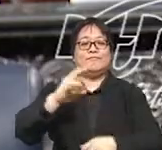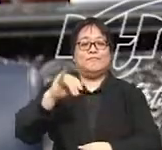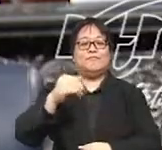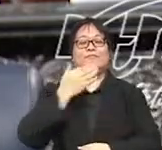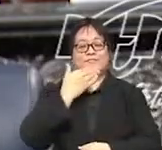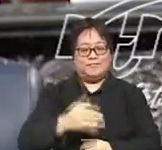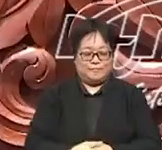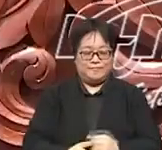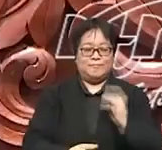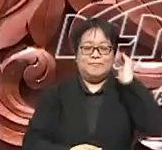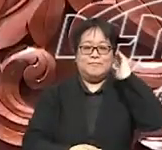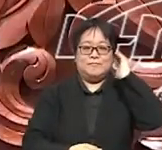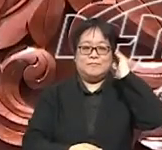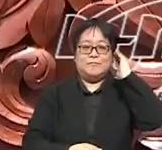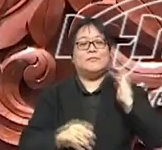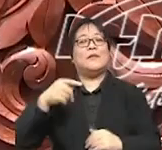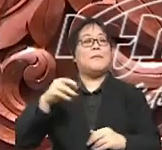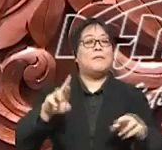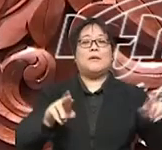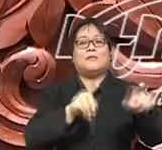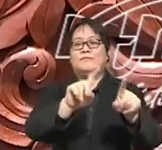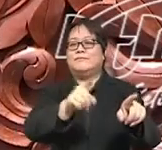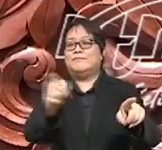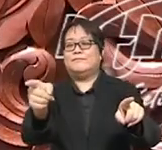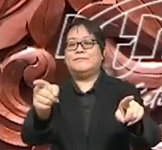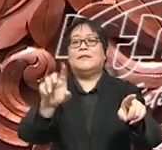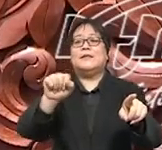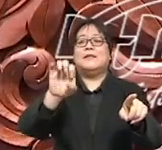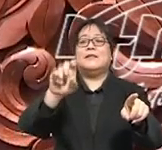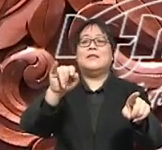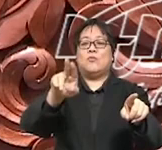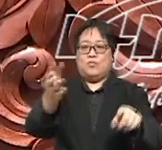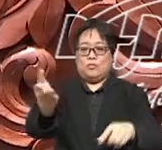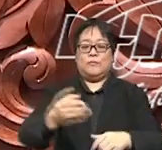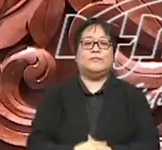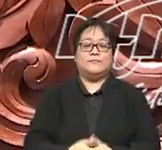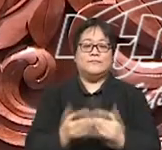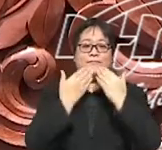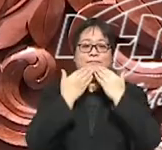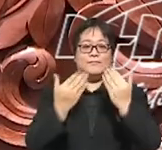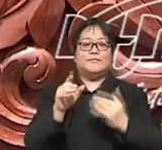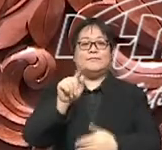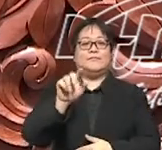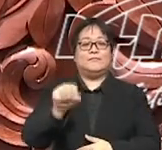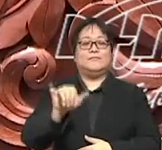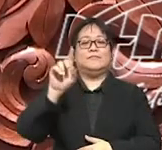Fancy Aceh Timur blok apa yang pembaca Setia Coba kasih